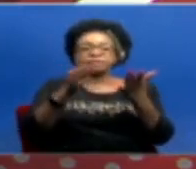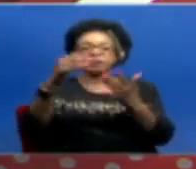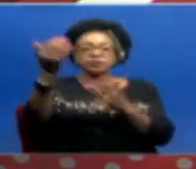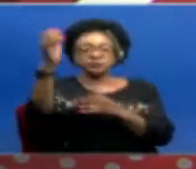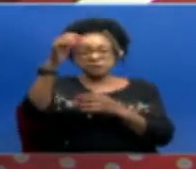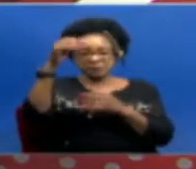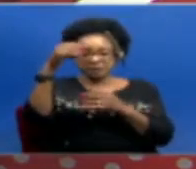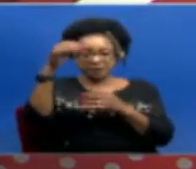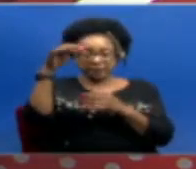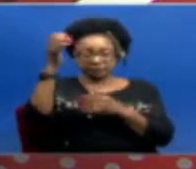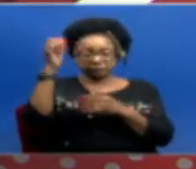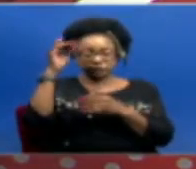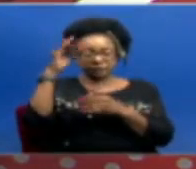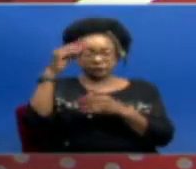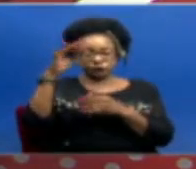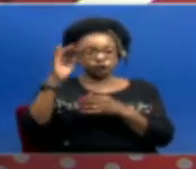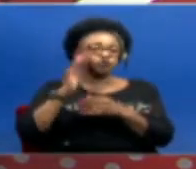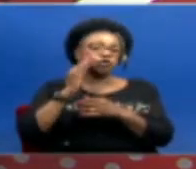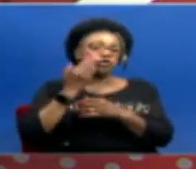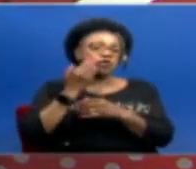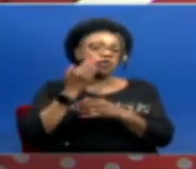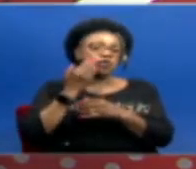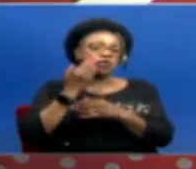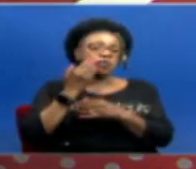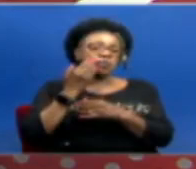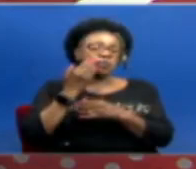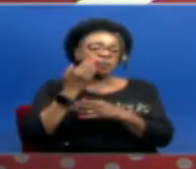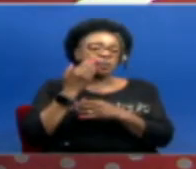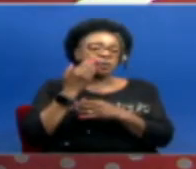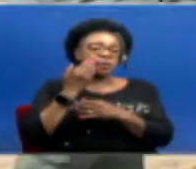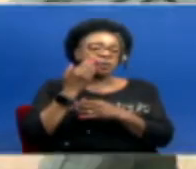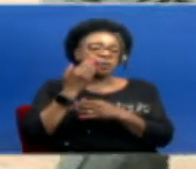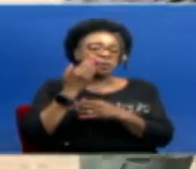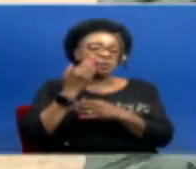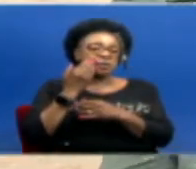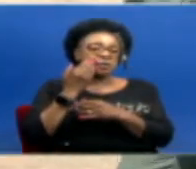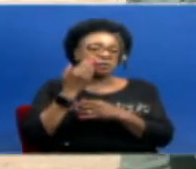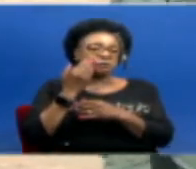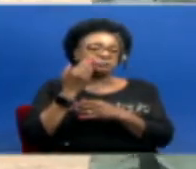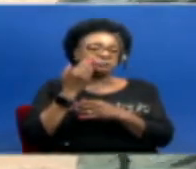ya Isiolo. Mwanahabari wetu Martin Mwangi anaarifu.